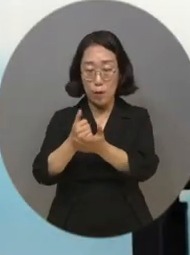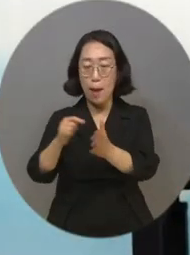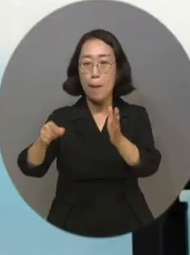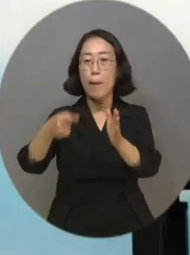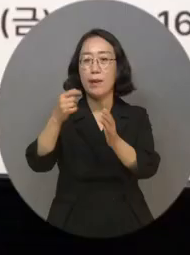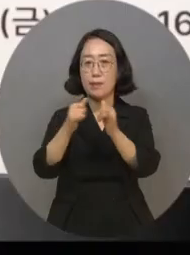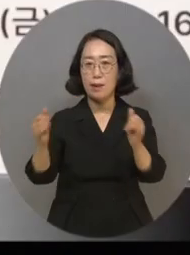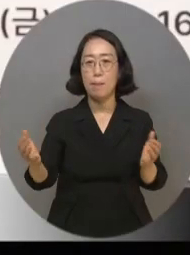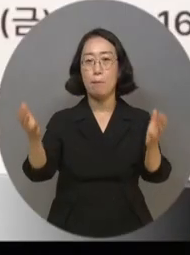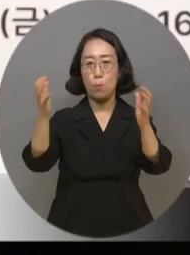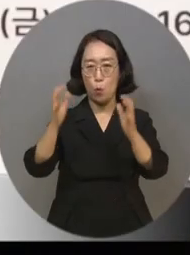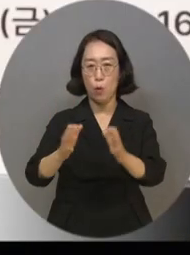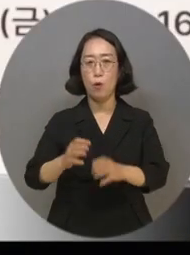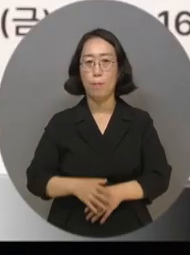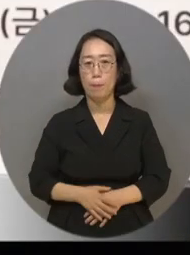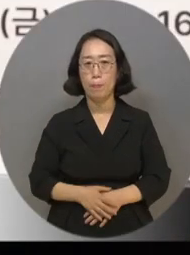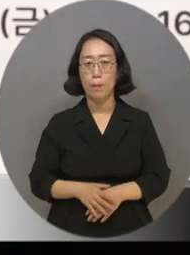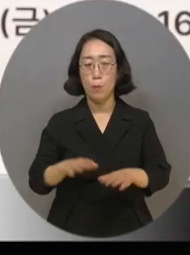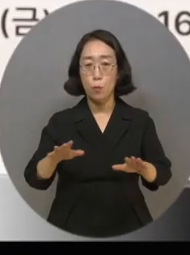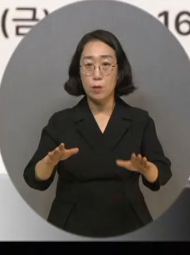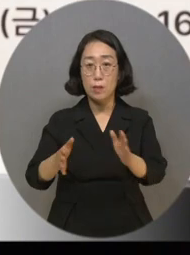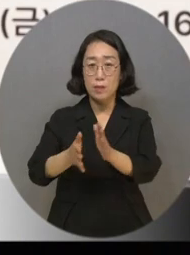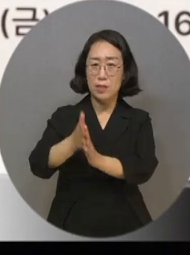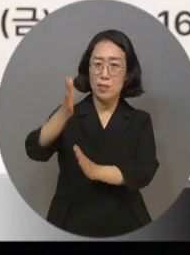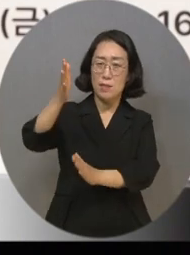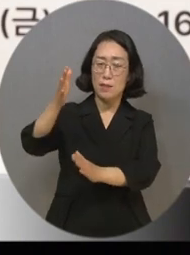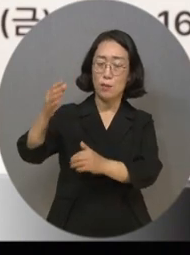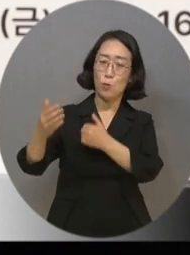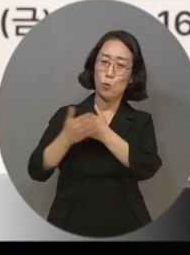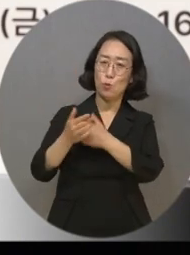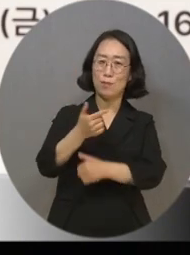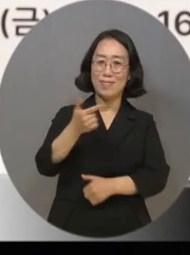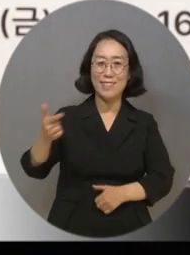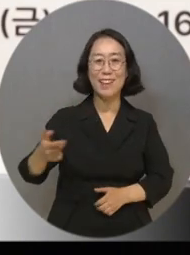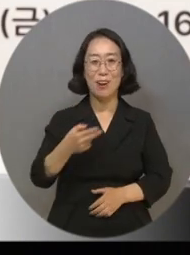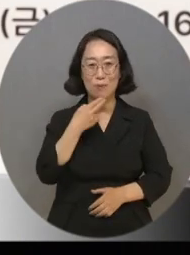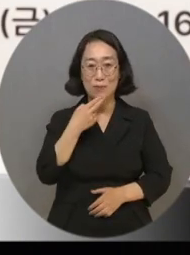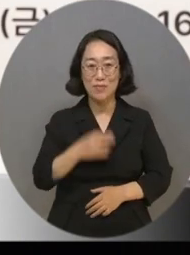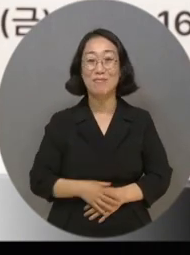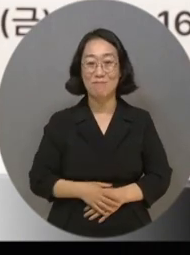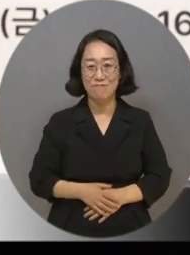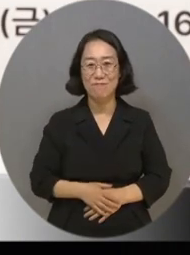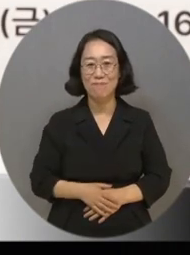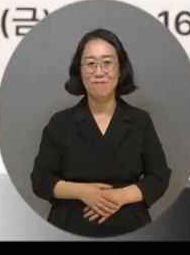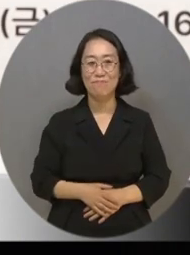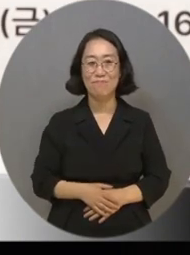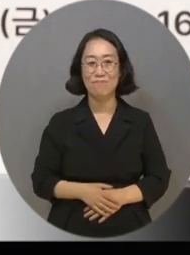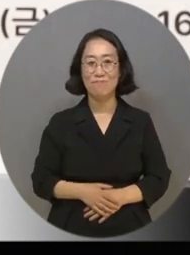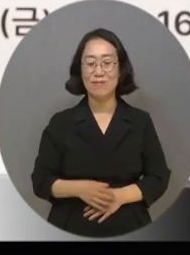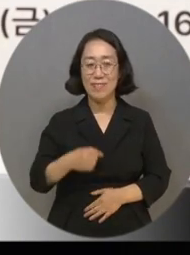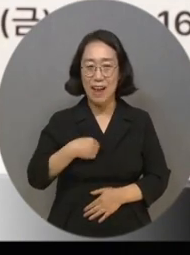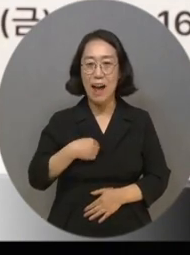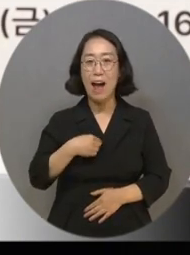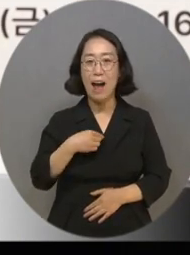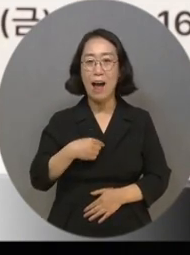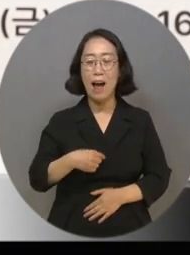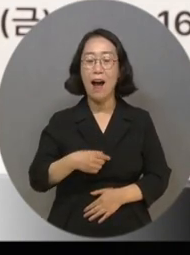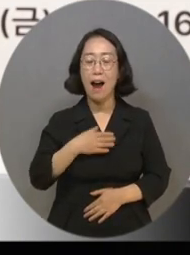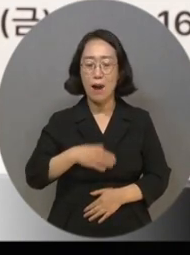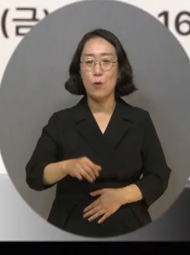진행되었습니다. 아직 시에서 크게 돈 못 받는 건 사실이잖아요. 그렇죠? 그런 점도 제가 잘